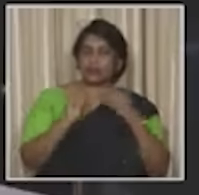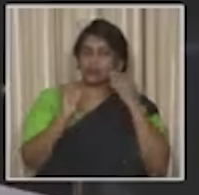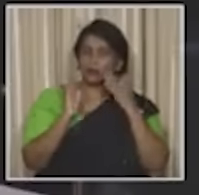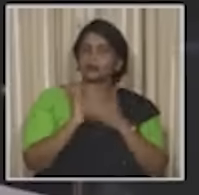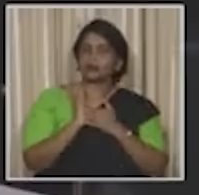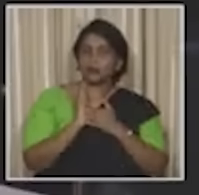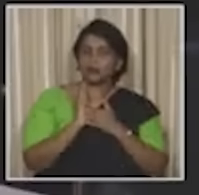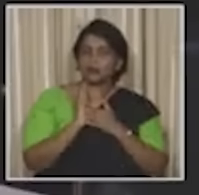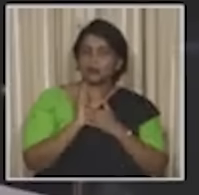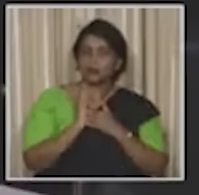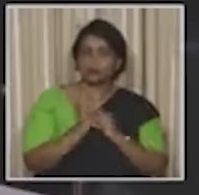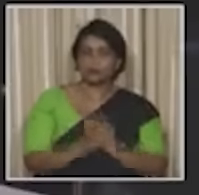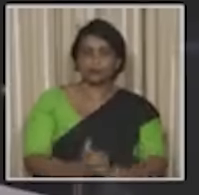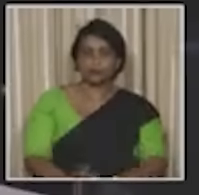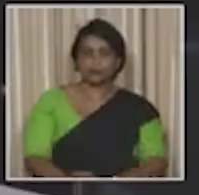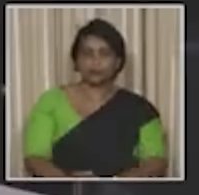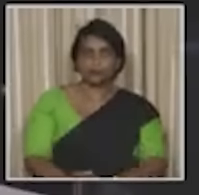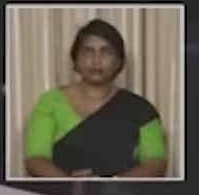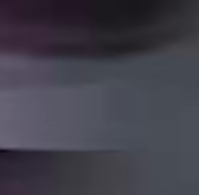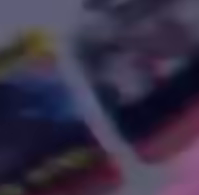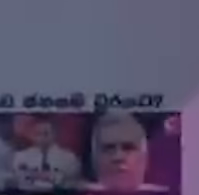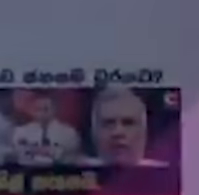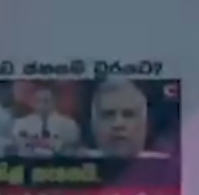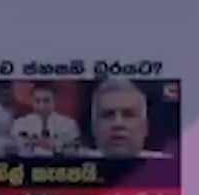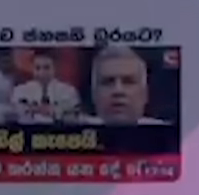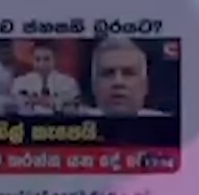please, parlimen tu yang lakukan ni kelamai lalat no bom itu.